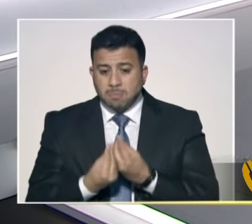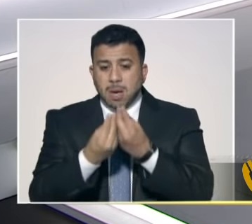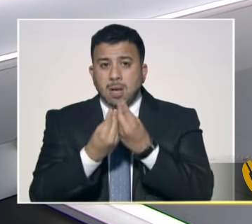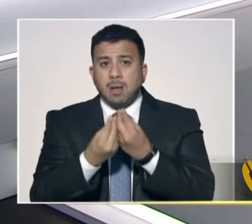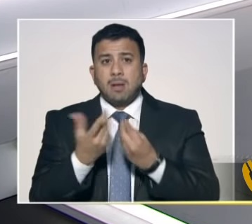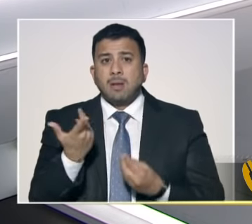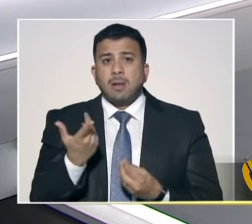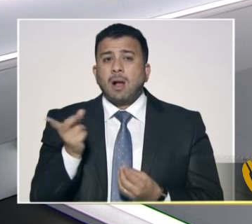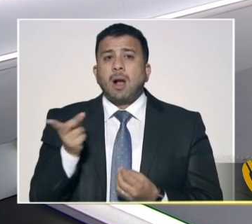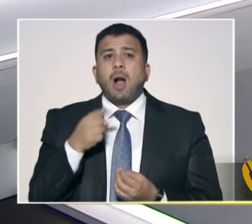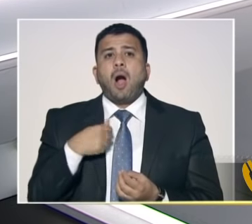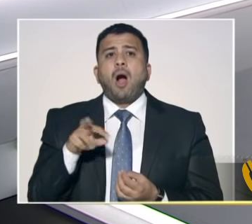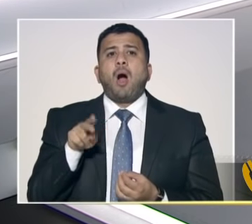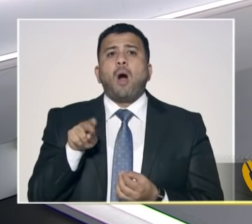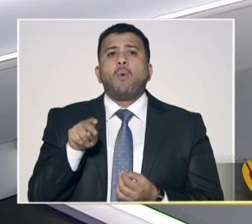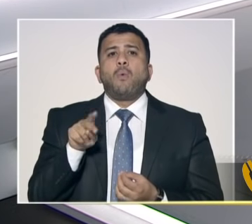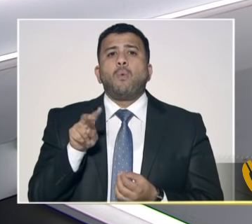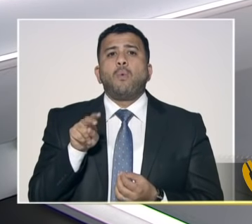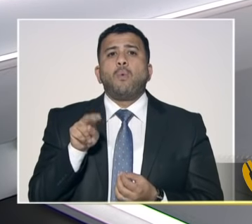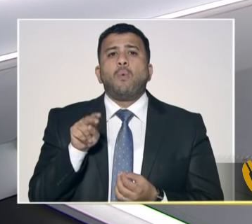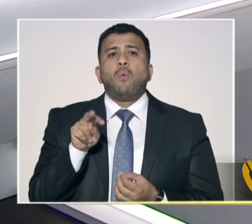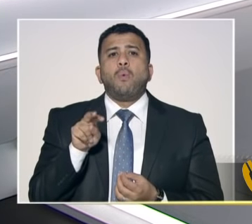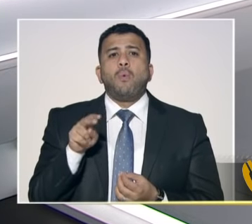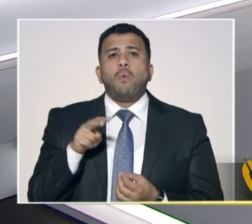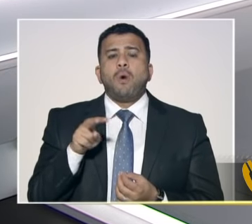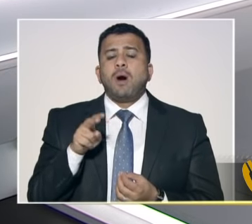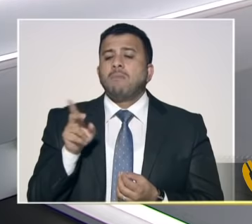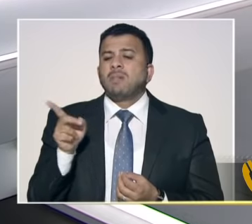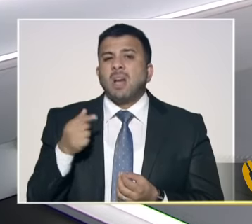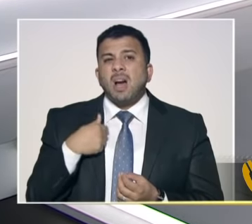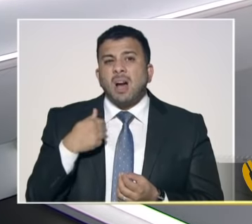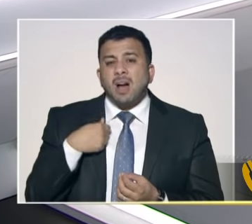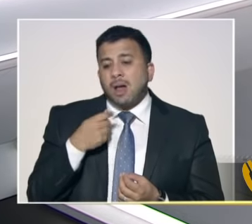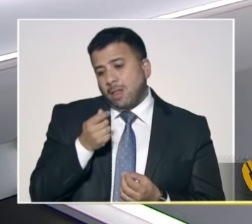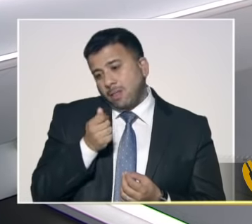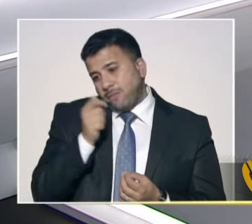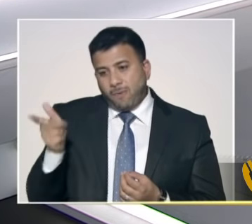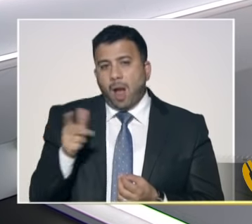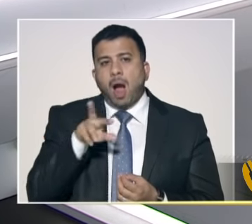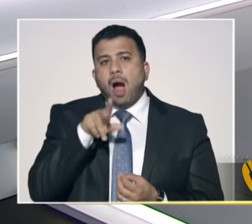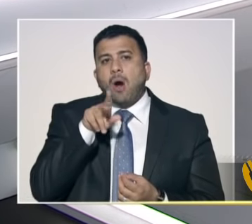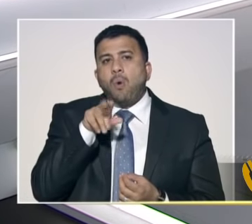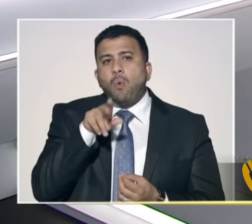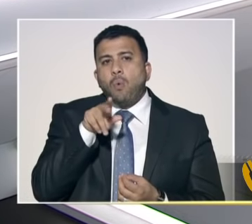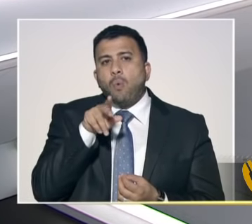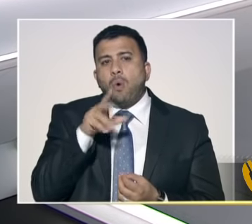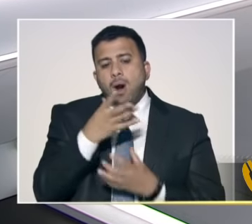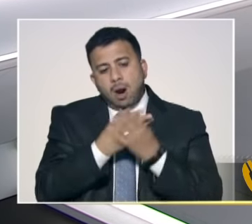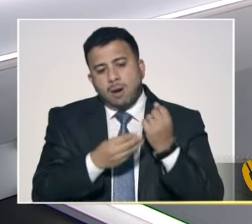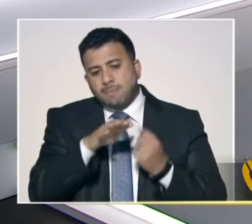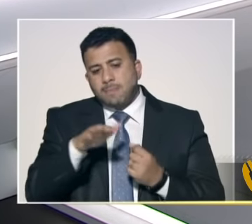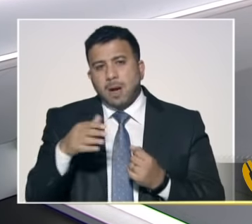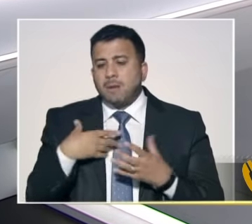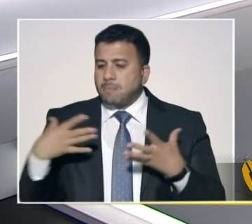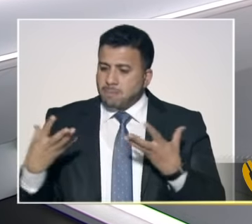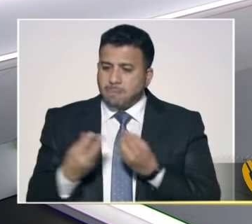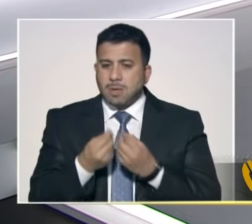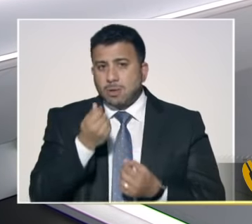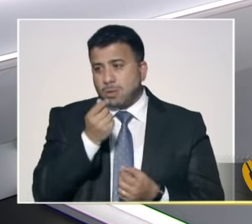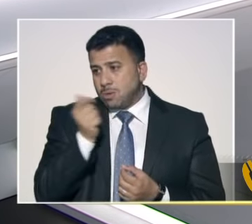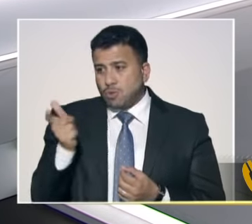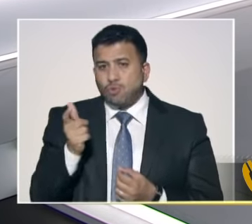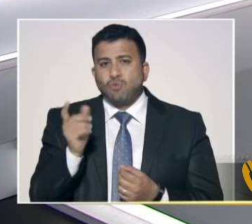ما عندهش القدرة أن هو يدفع، هل يجوز أن ندفع له يعني من مال أولادي ومالي؟ إن شاء الله.